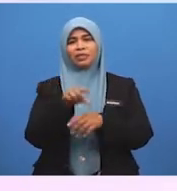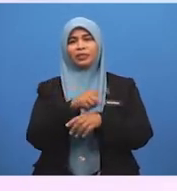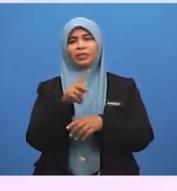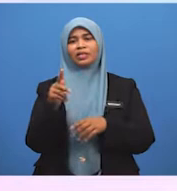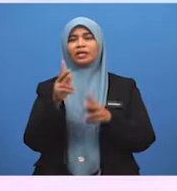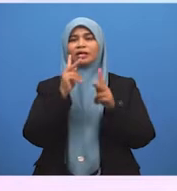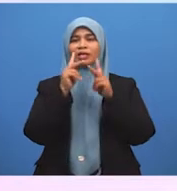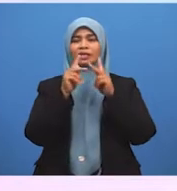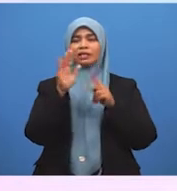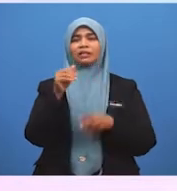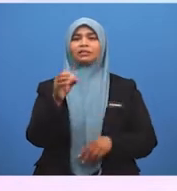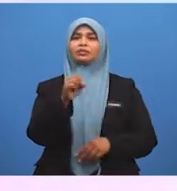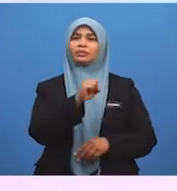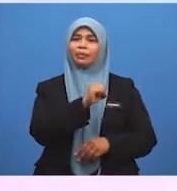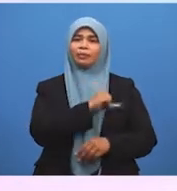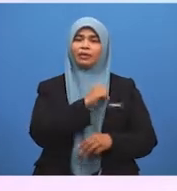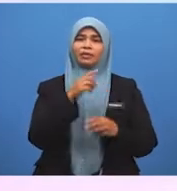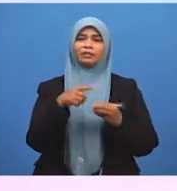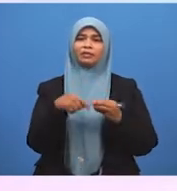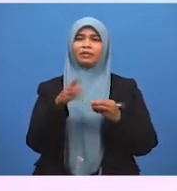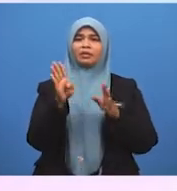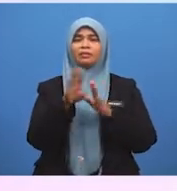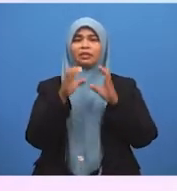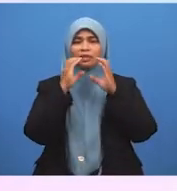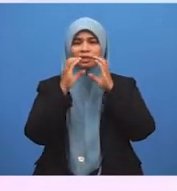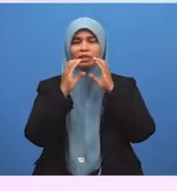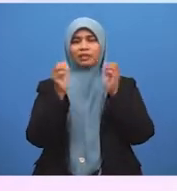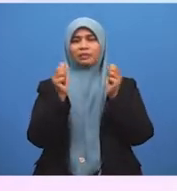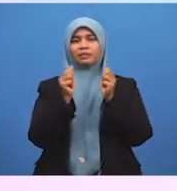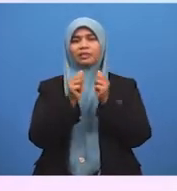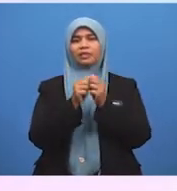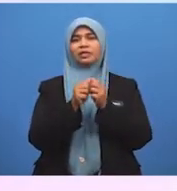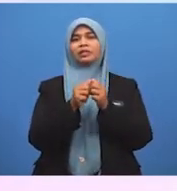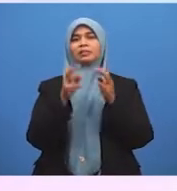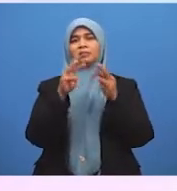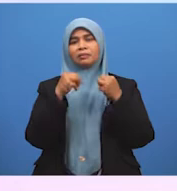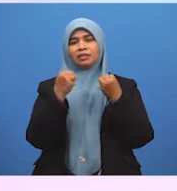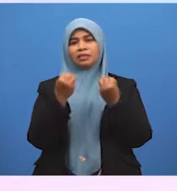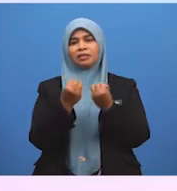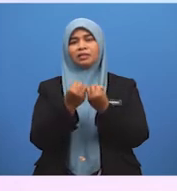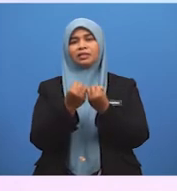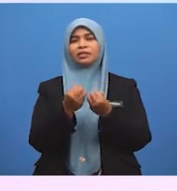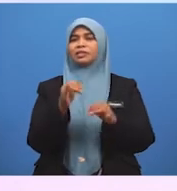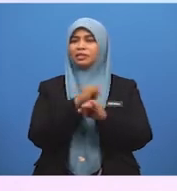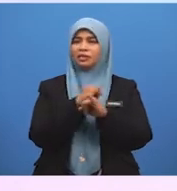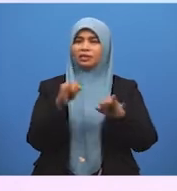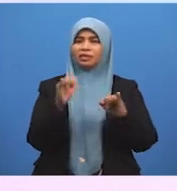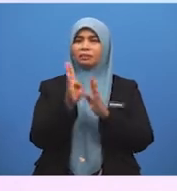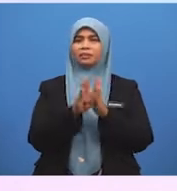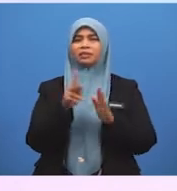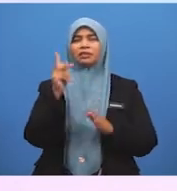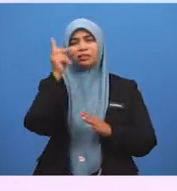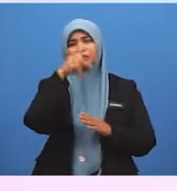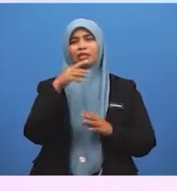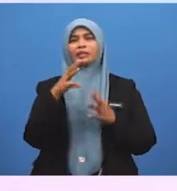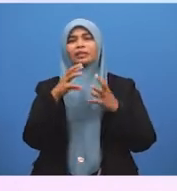menggunakan kata-kata yang sopan apabila bercakap dengan anggota masyarakat. Jangan